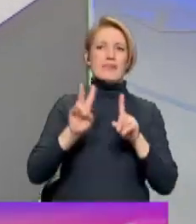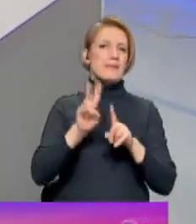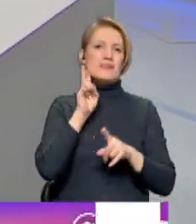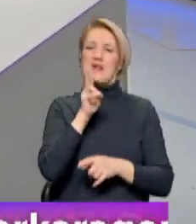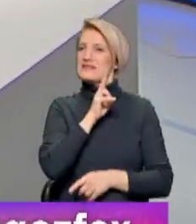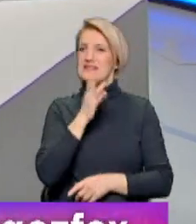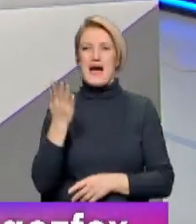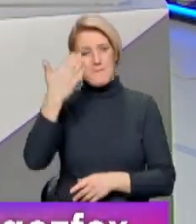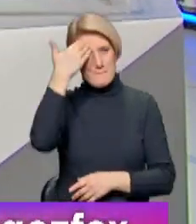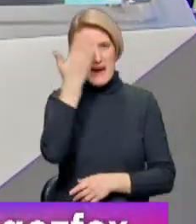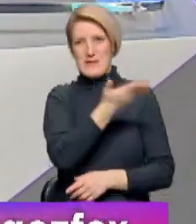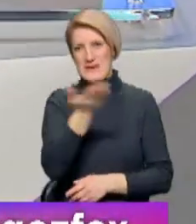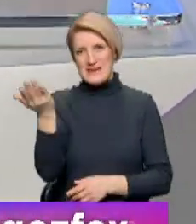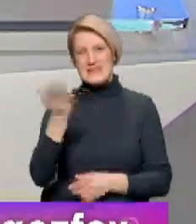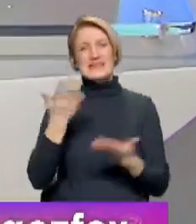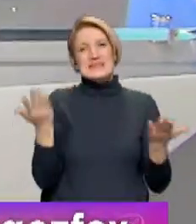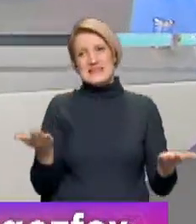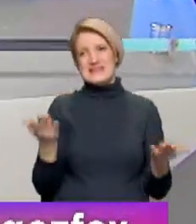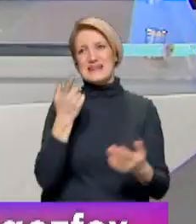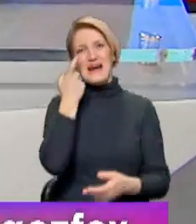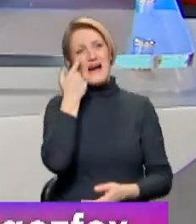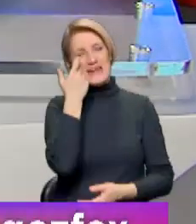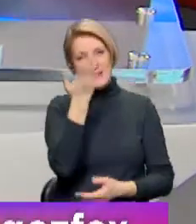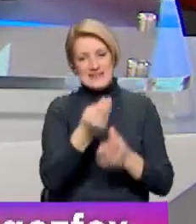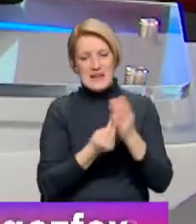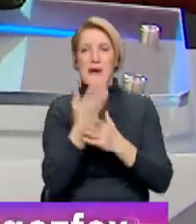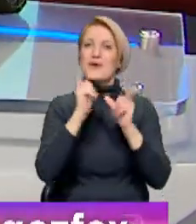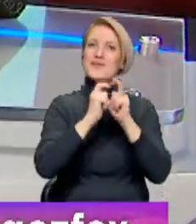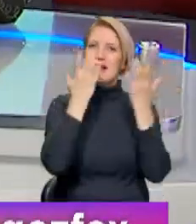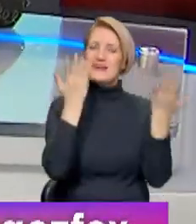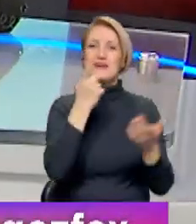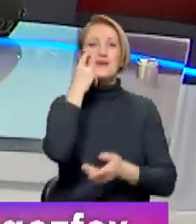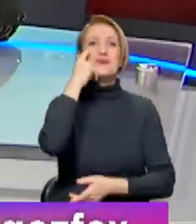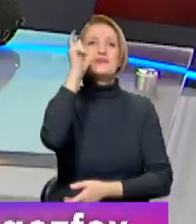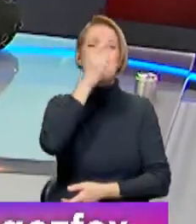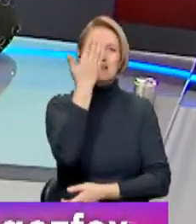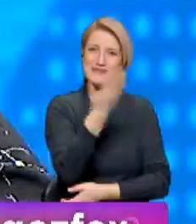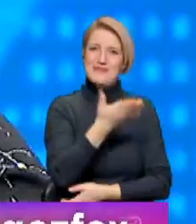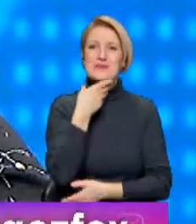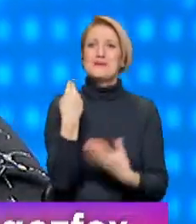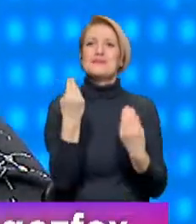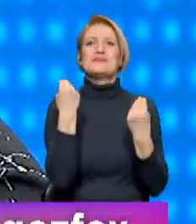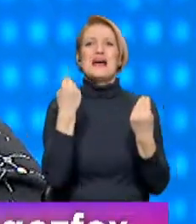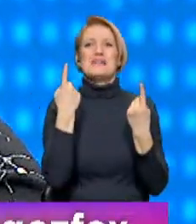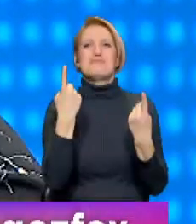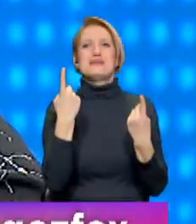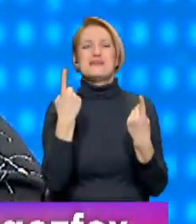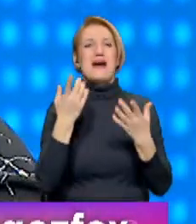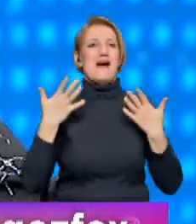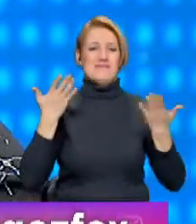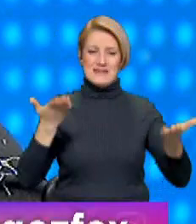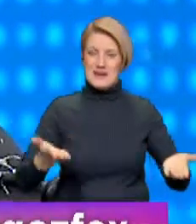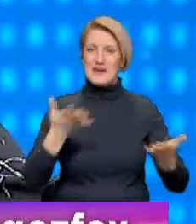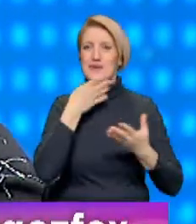teyze. Merhabalar. Nasılsınız? Hayırlı günaydın. Sabahlar, günaydın, gözün aydın. Güzel bir